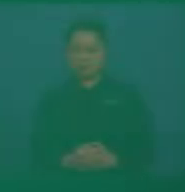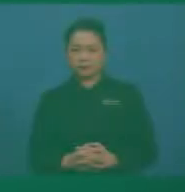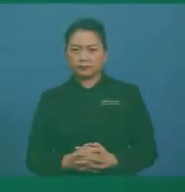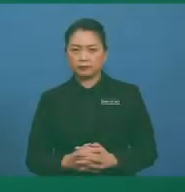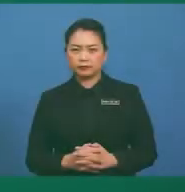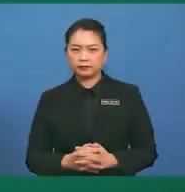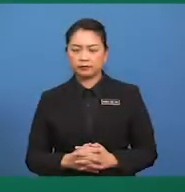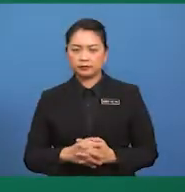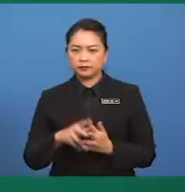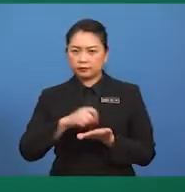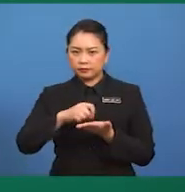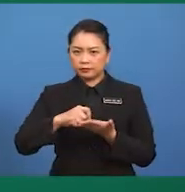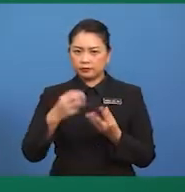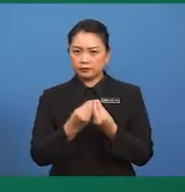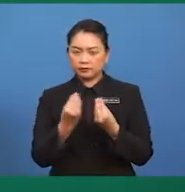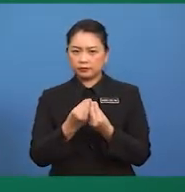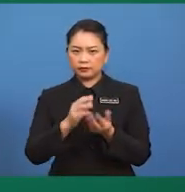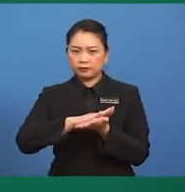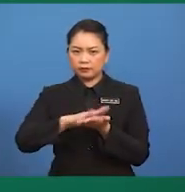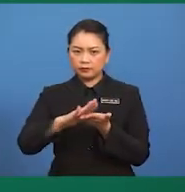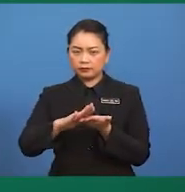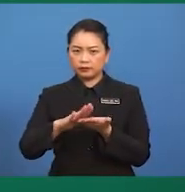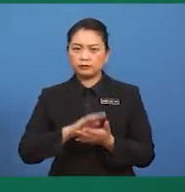RM2,936 dan tulis jumlah bersihnya iaitu